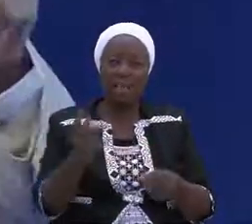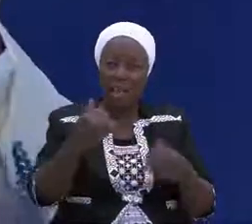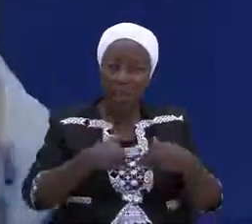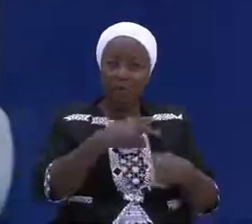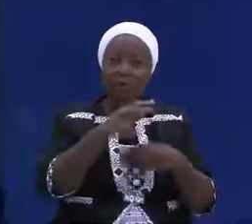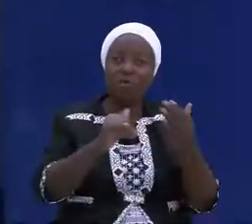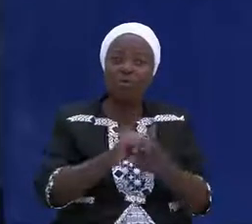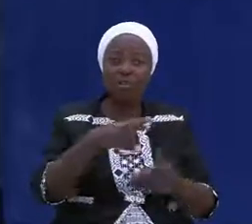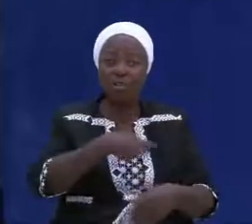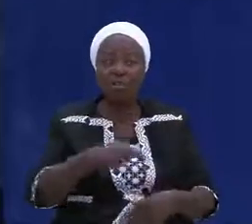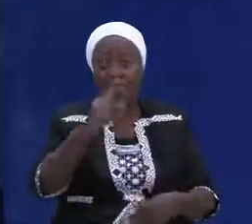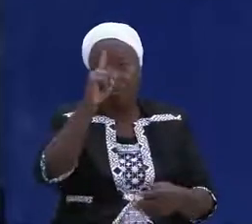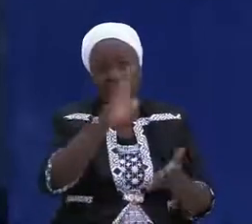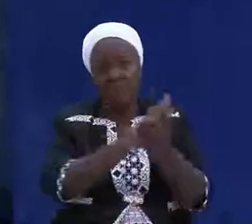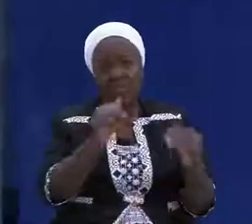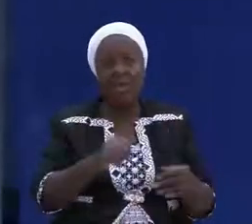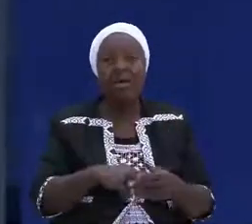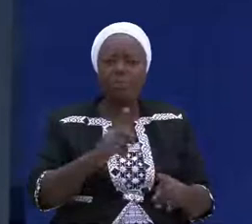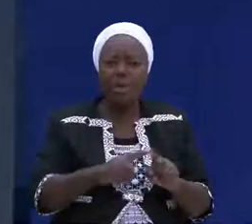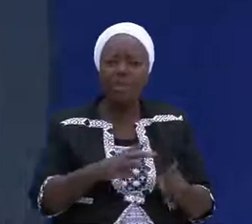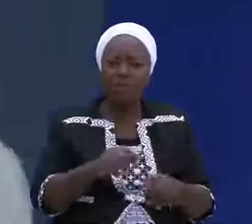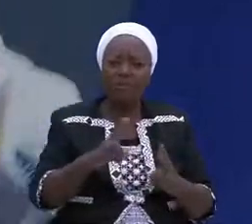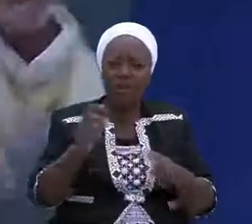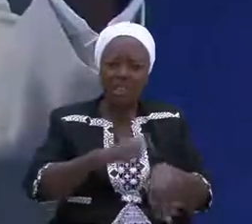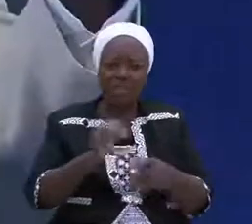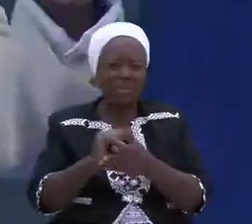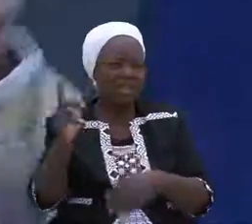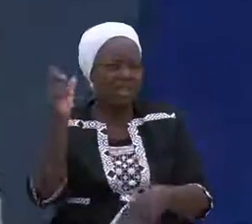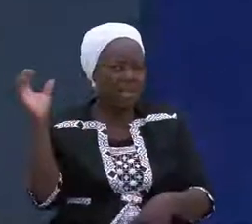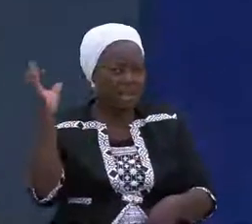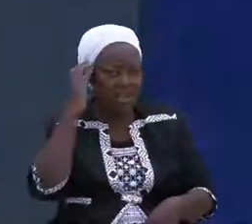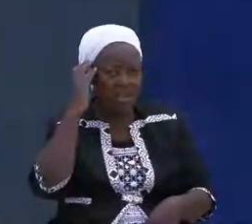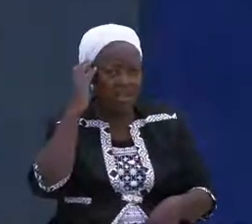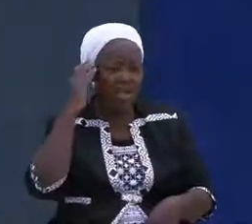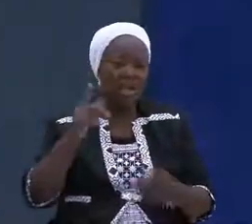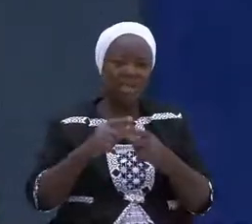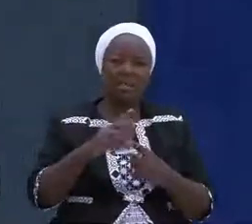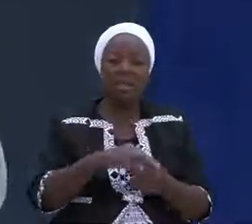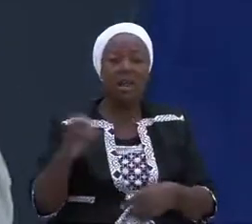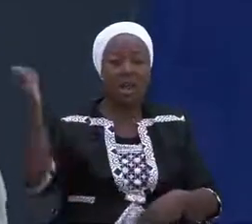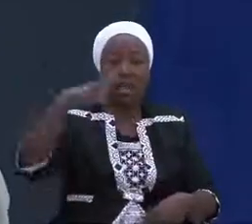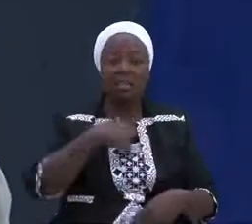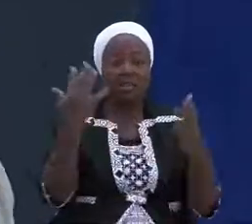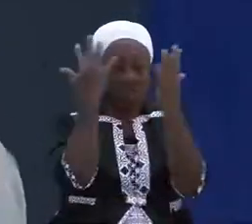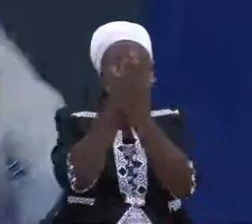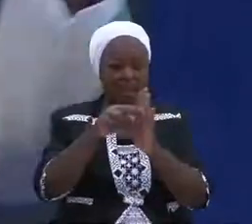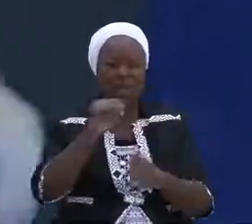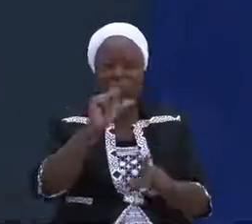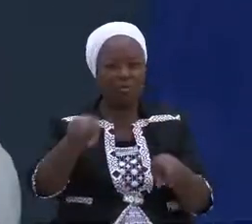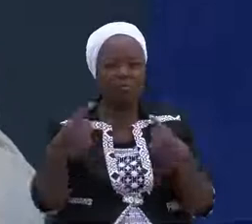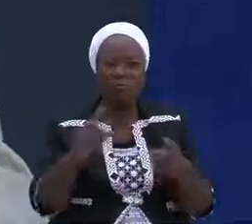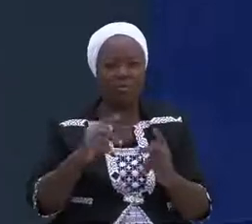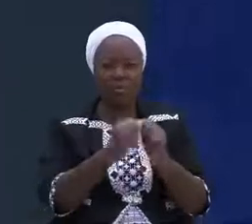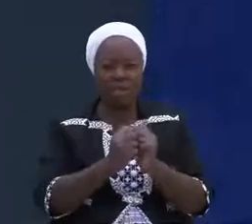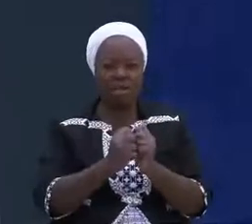Philippe ne vienne. Mais dès qu'ils ont écouté, ils ont dit, oh, la lumière et les ténèbres ne vont pas être ensemble. Ils ont dit,